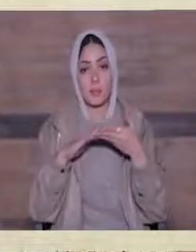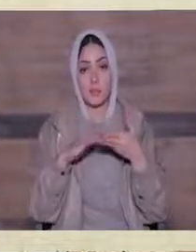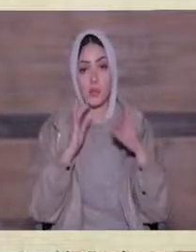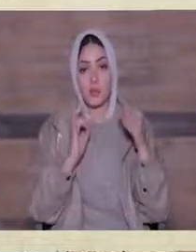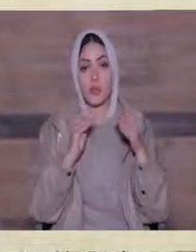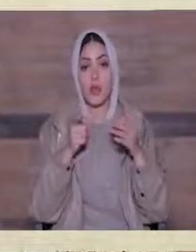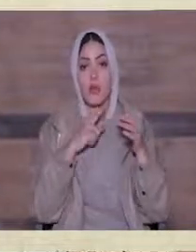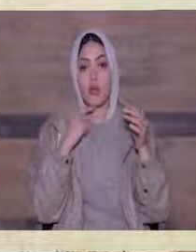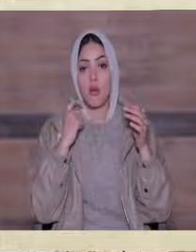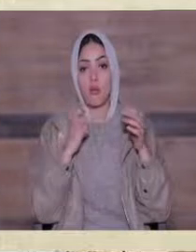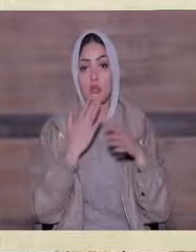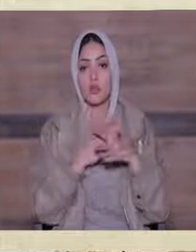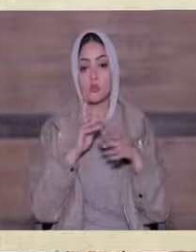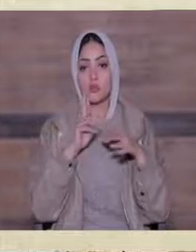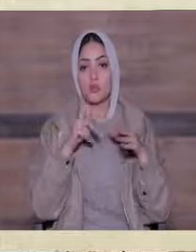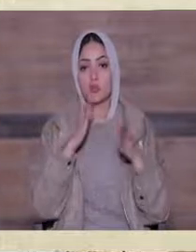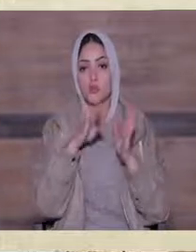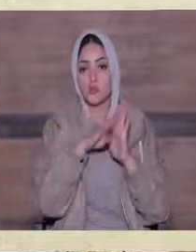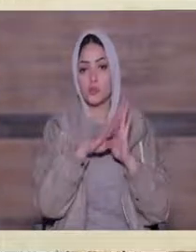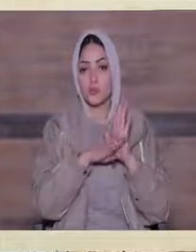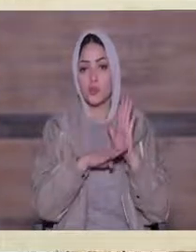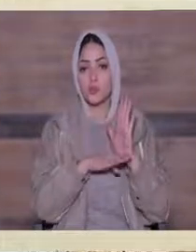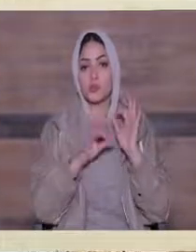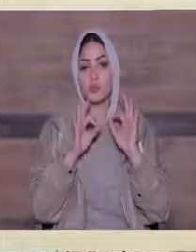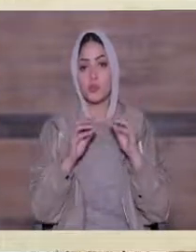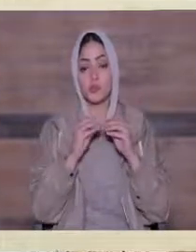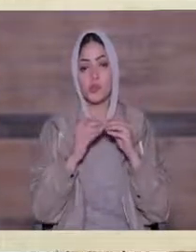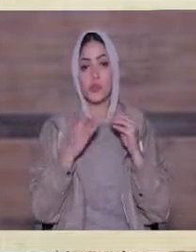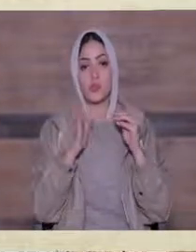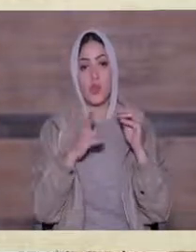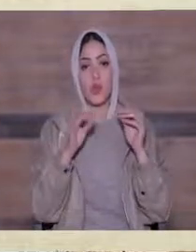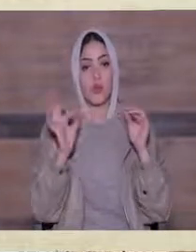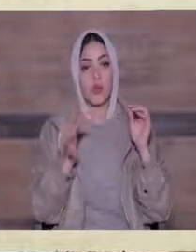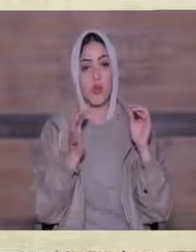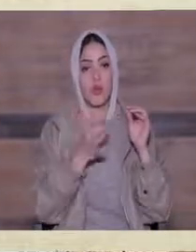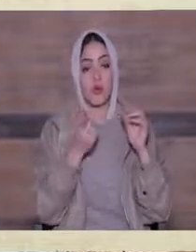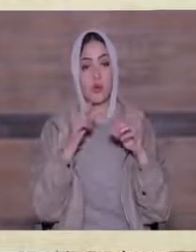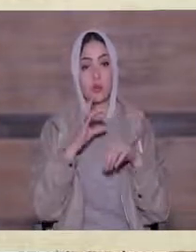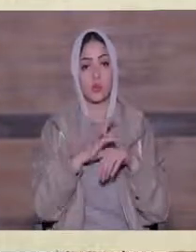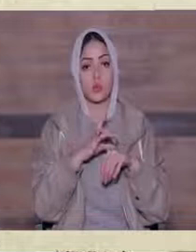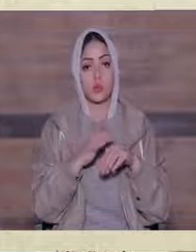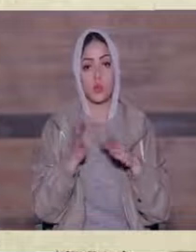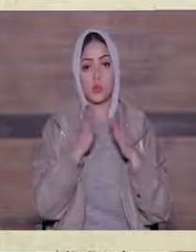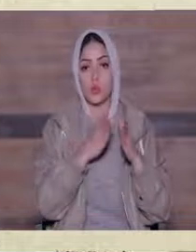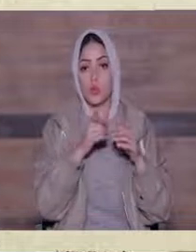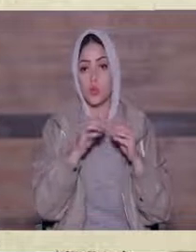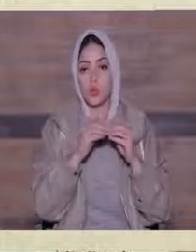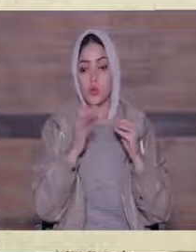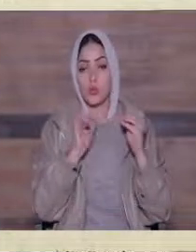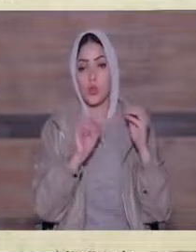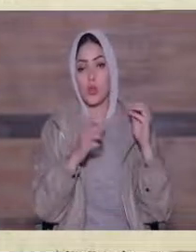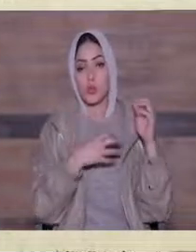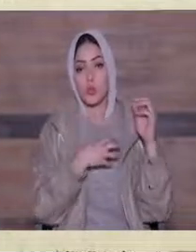وده بيتكون من متخصص، دكتور متخصص في جراحة الثدي، ودكتور متخصص في علاج أورام